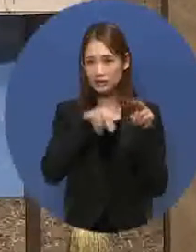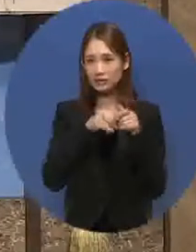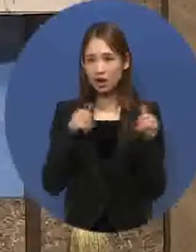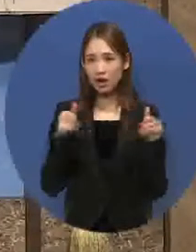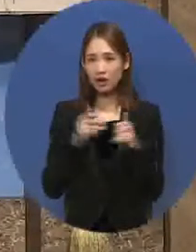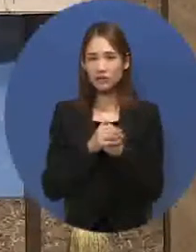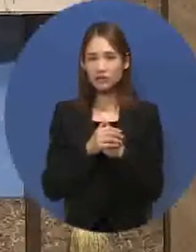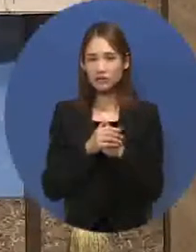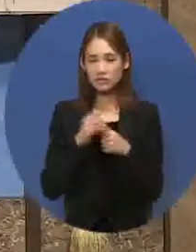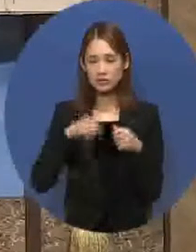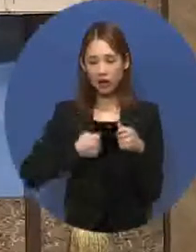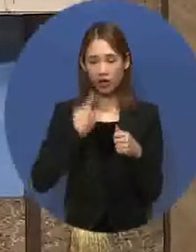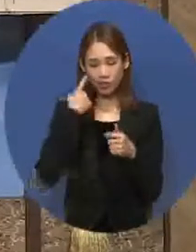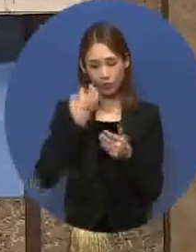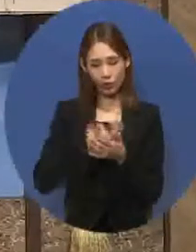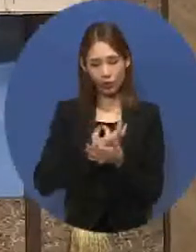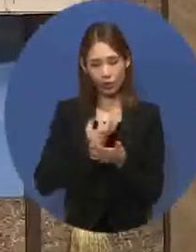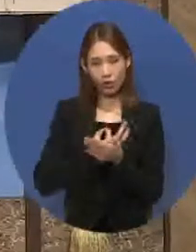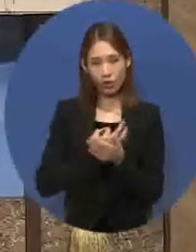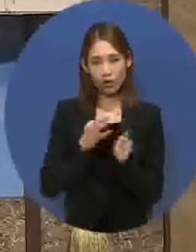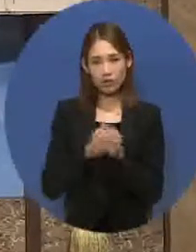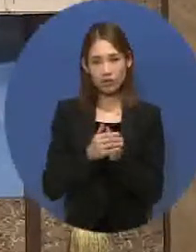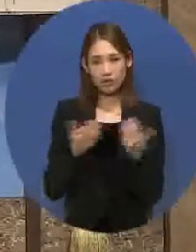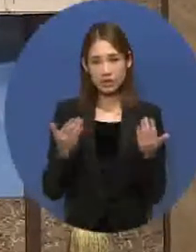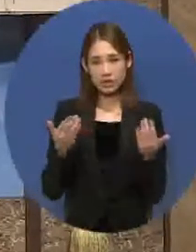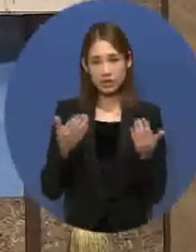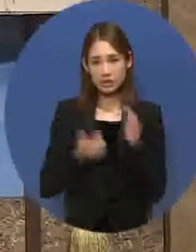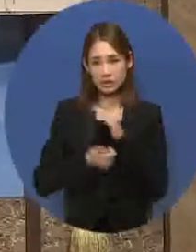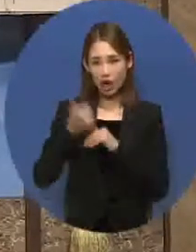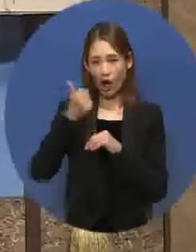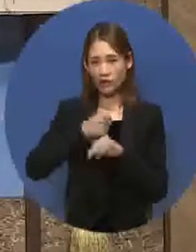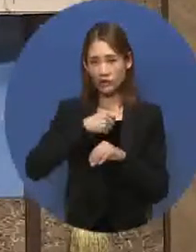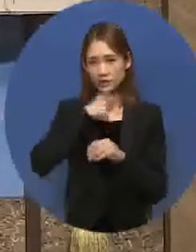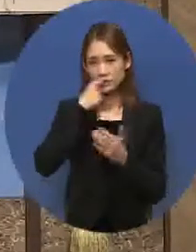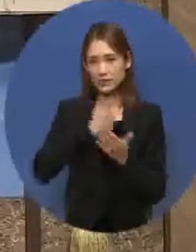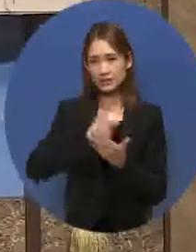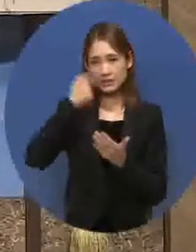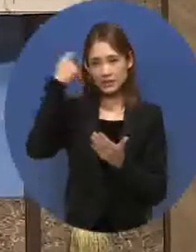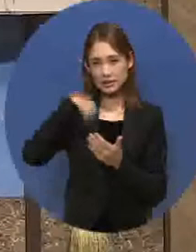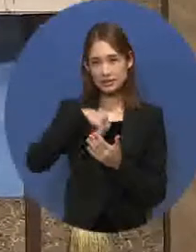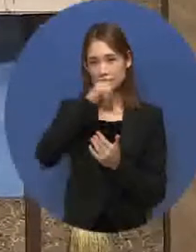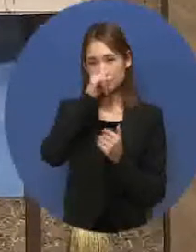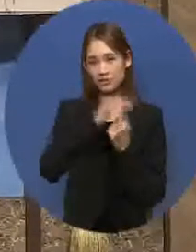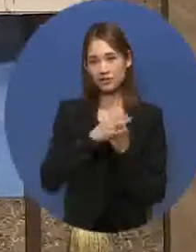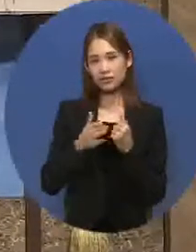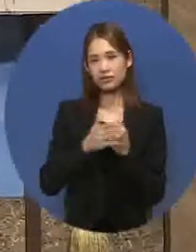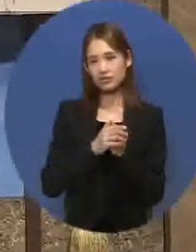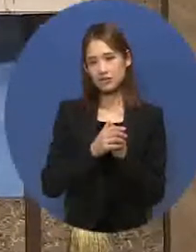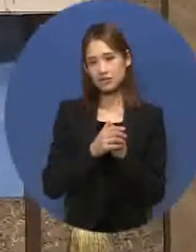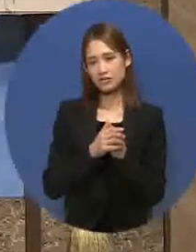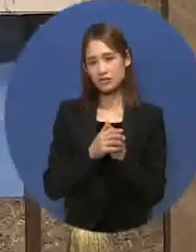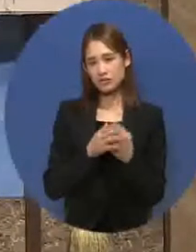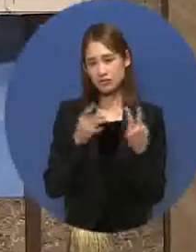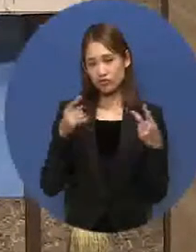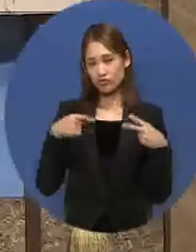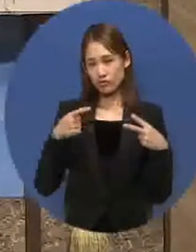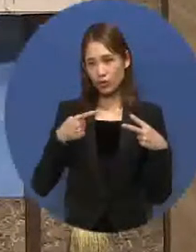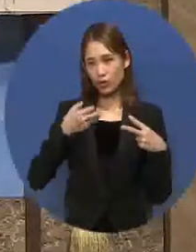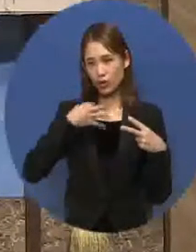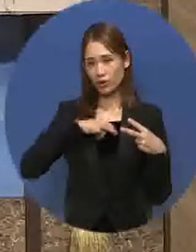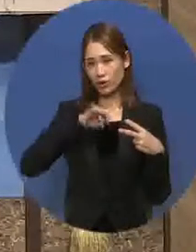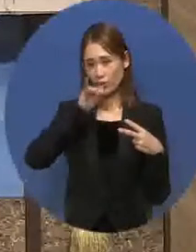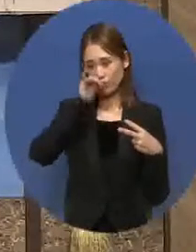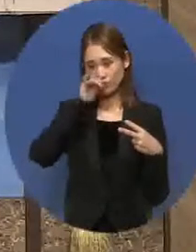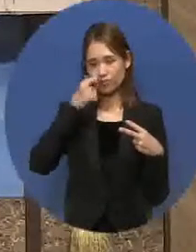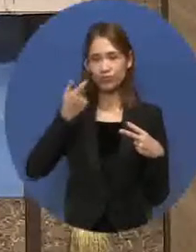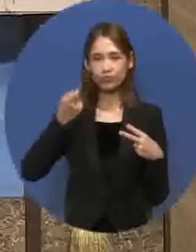자기의 용돈벌이나 또 일을 하는 성취감을 누리기 때문에 일거양득의 그런 효과가